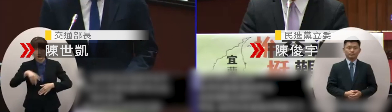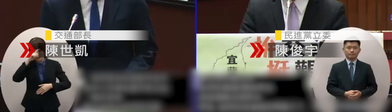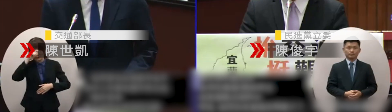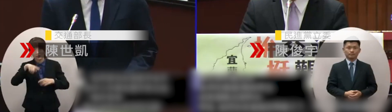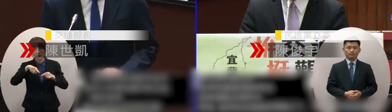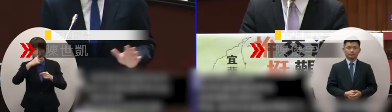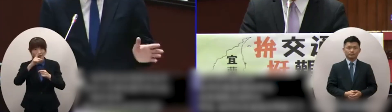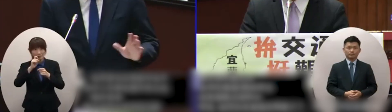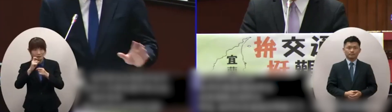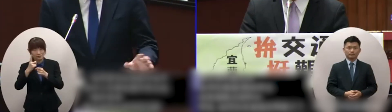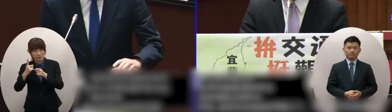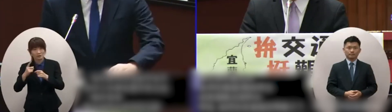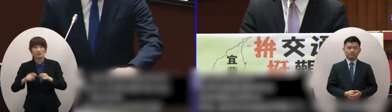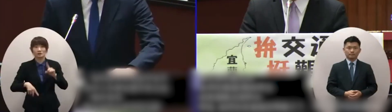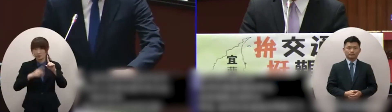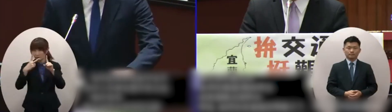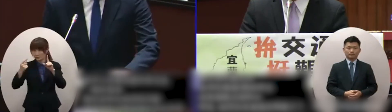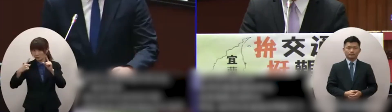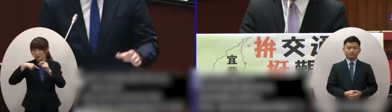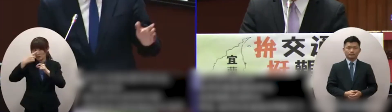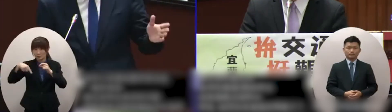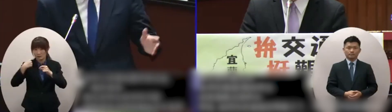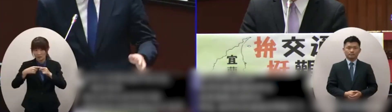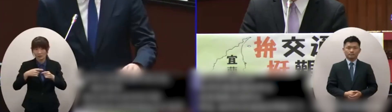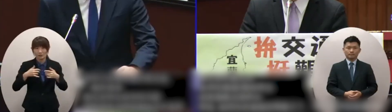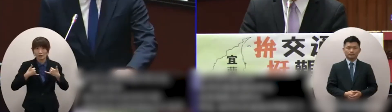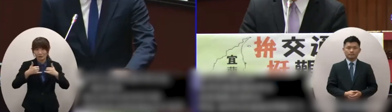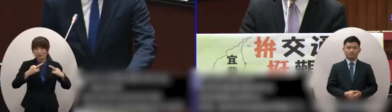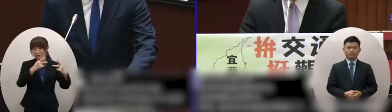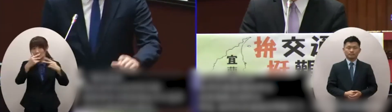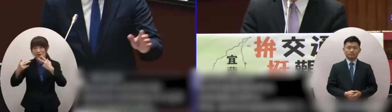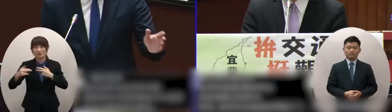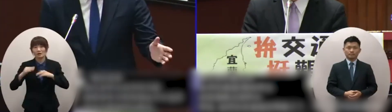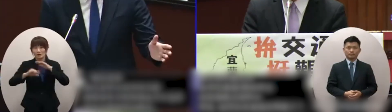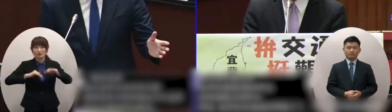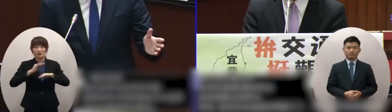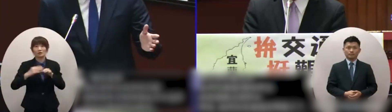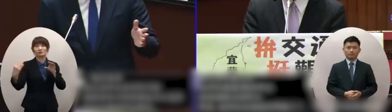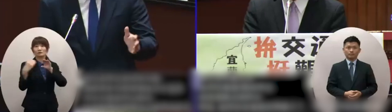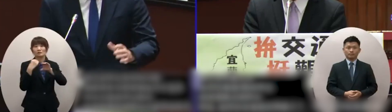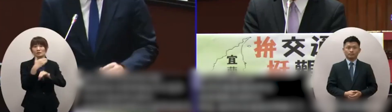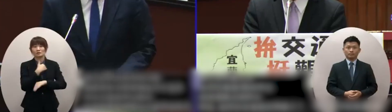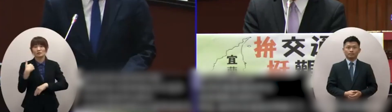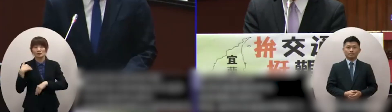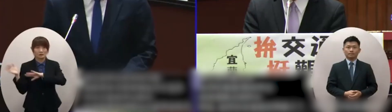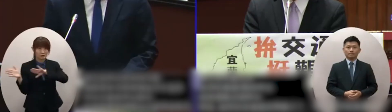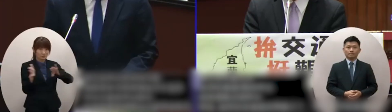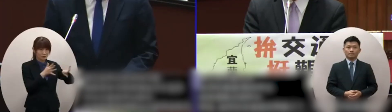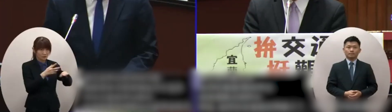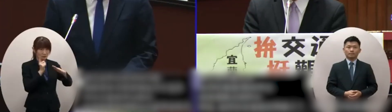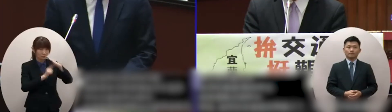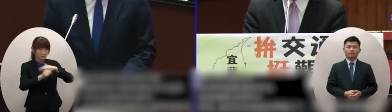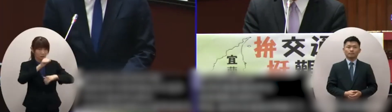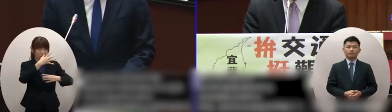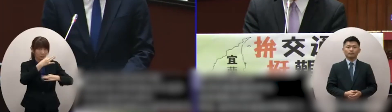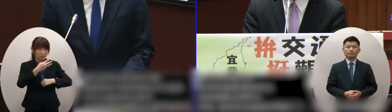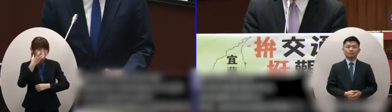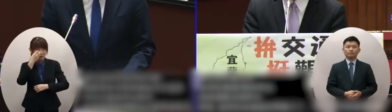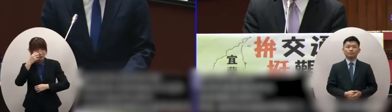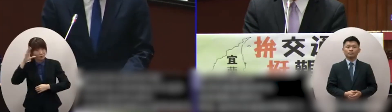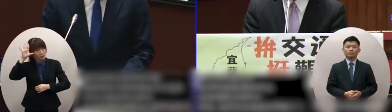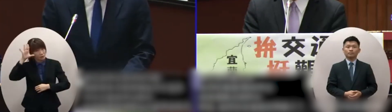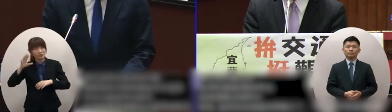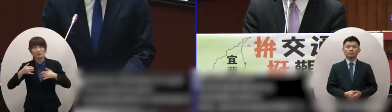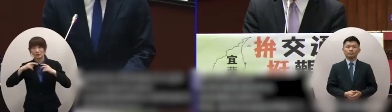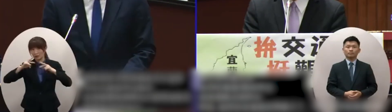能够完工，达到通车的阶段了哈。这是苏花安的部分。那国道五号接苏花改的部分，也刚好在今年的